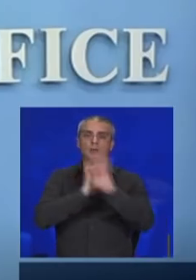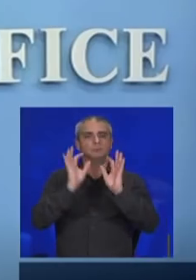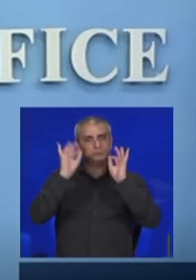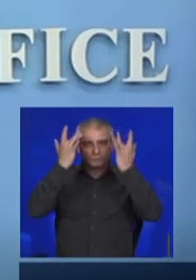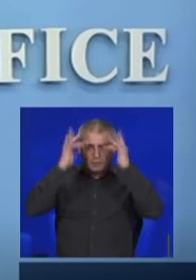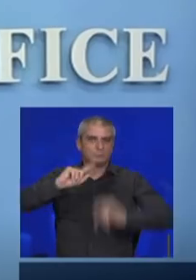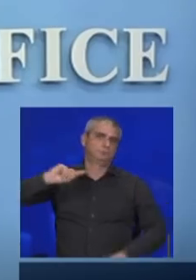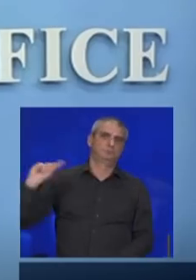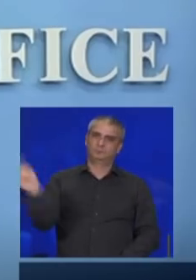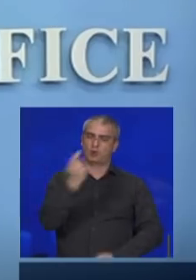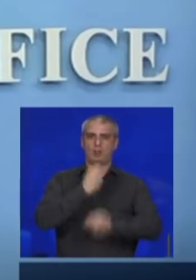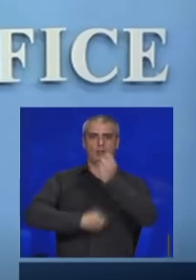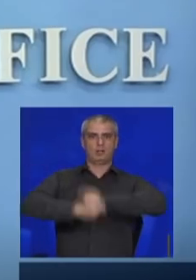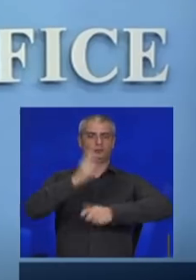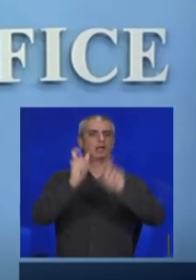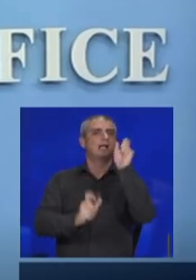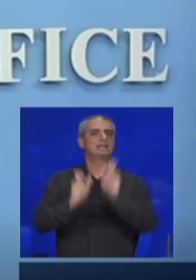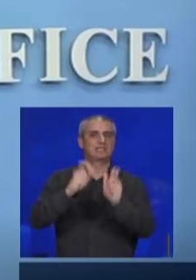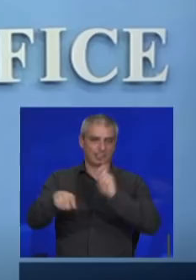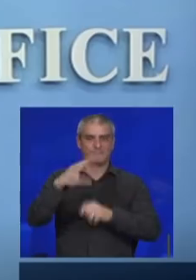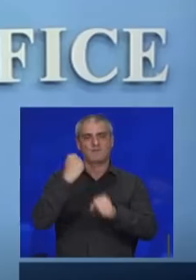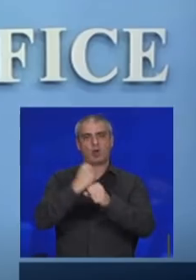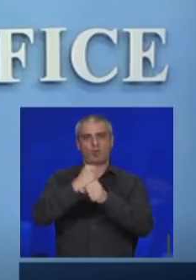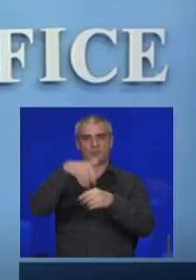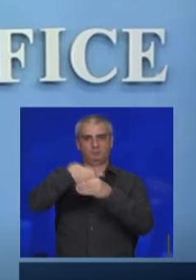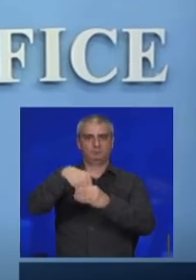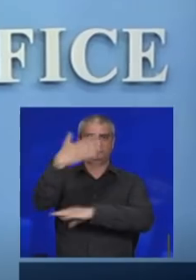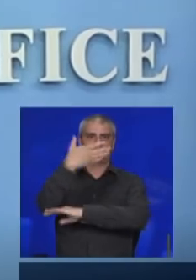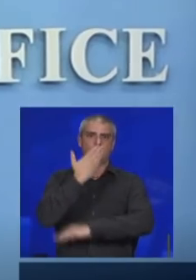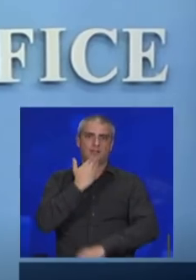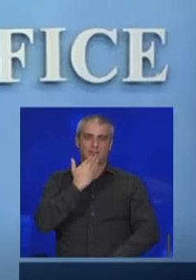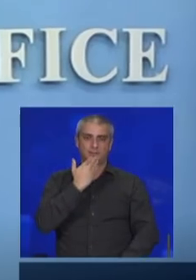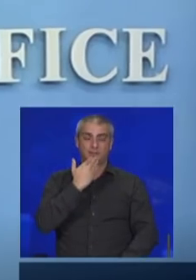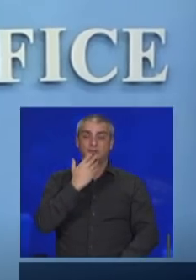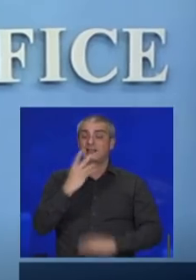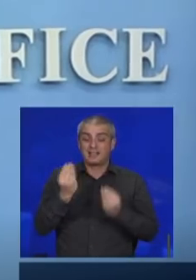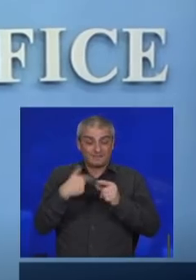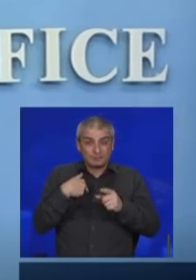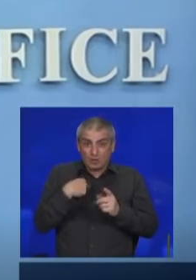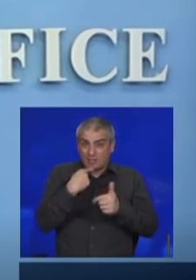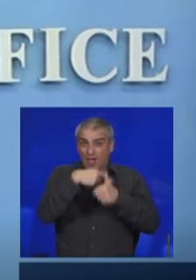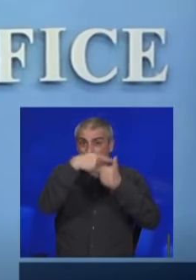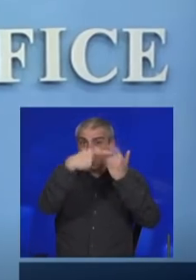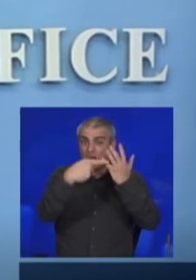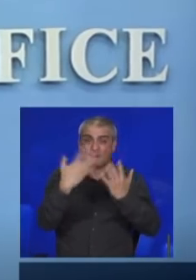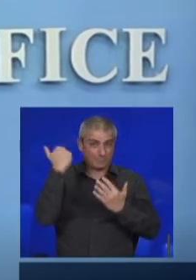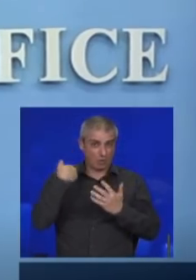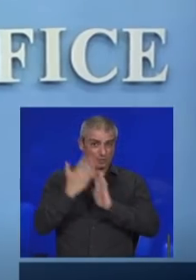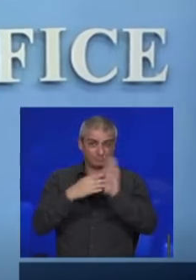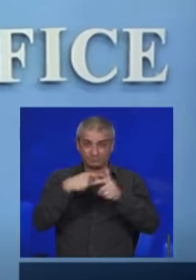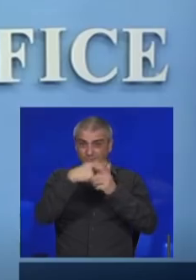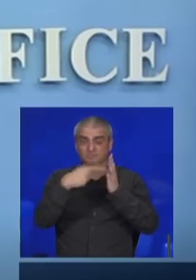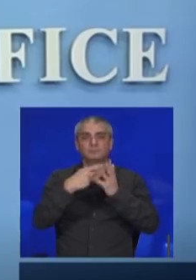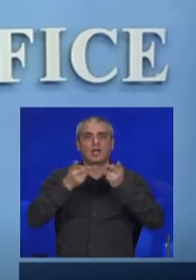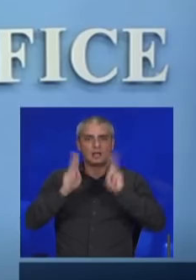המשק, האזרחים והעובדים במדינת ישראל. הצעדים האלה שמניתי קודם, אלה צעדים שיאפשרו את ייצוב